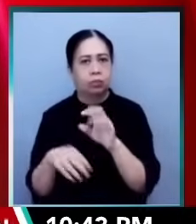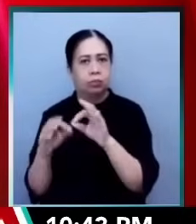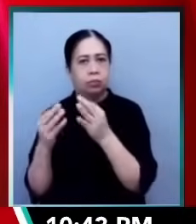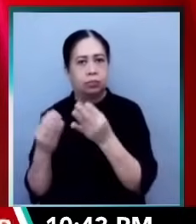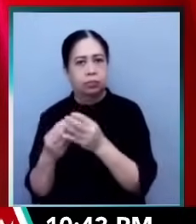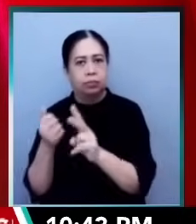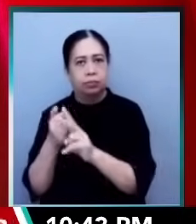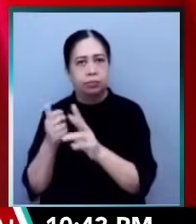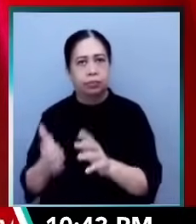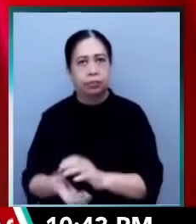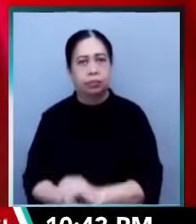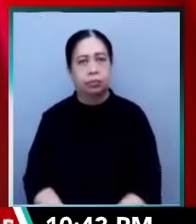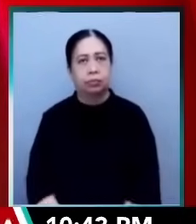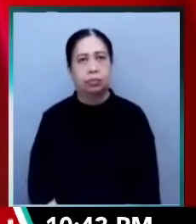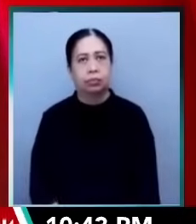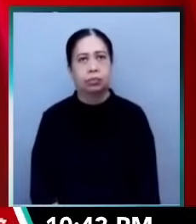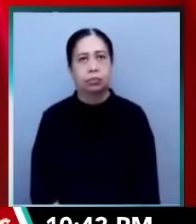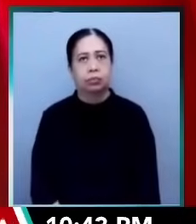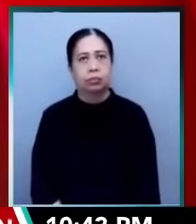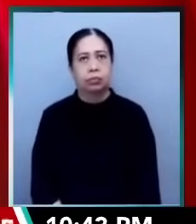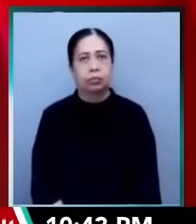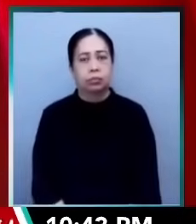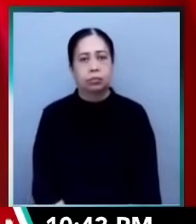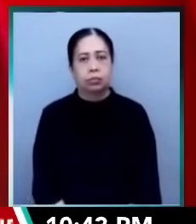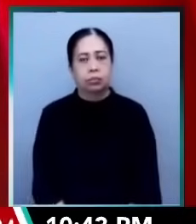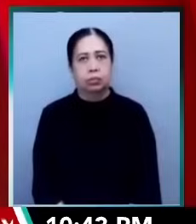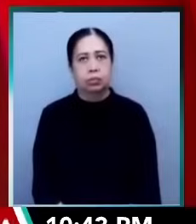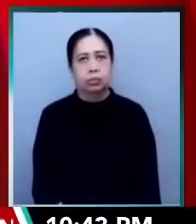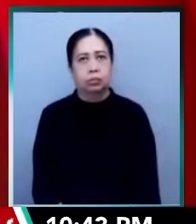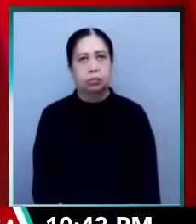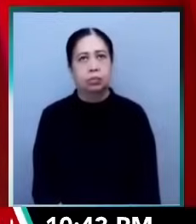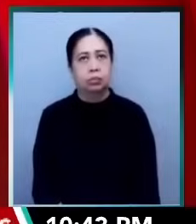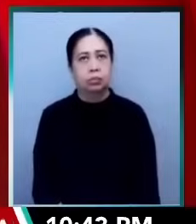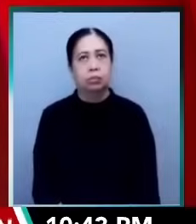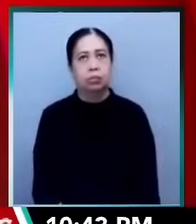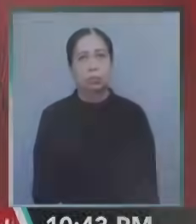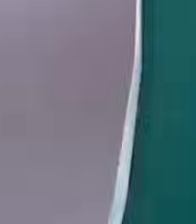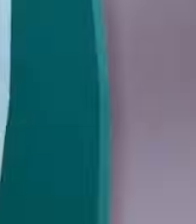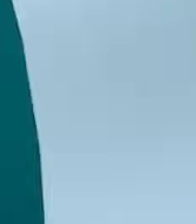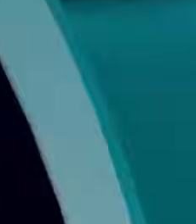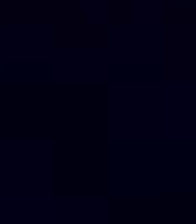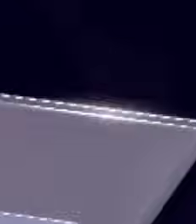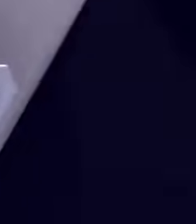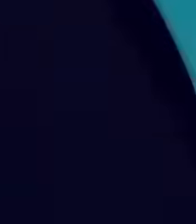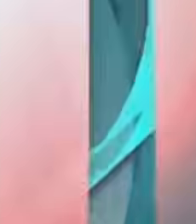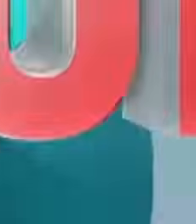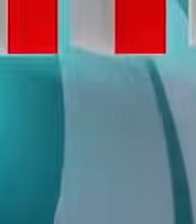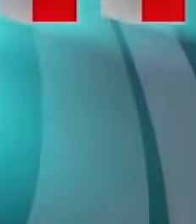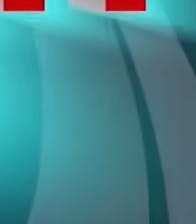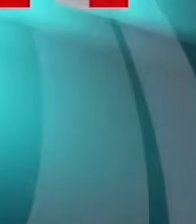John Consulta, nagbabalita para sa GMA Integrated News.